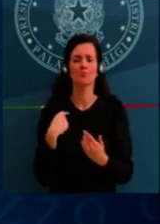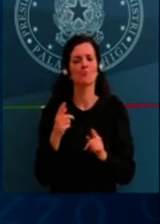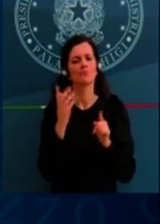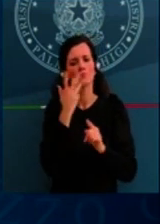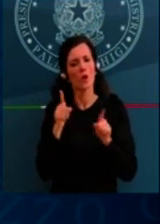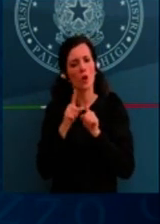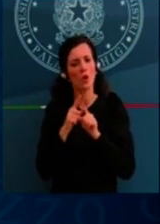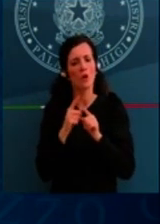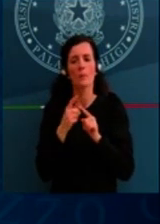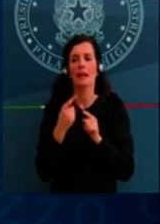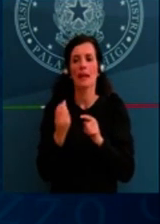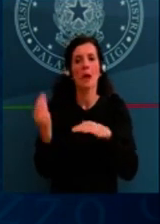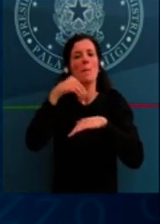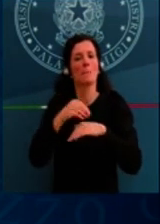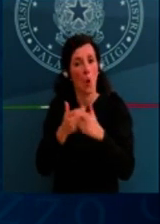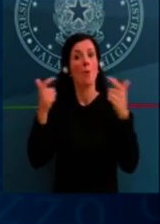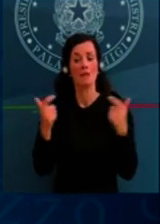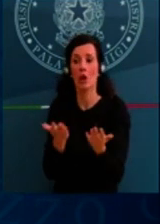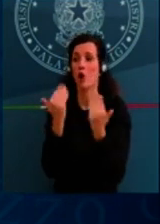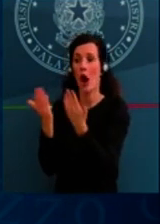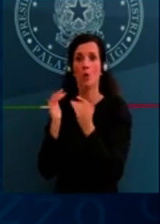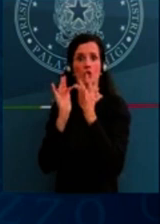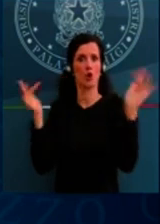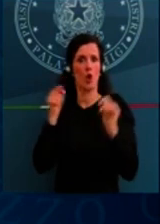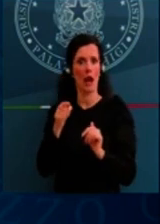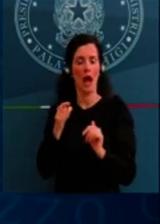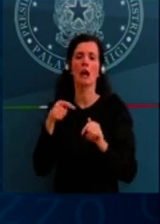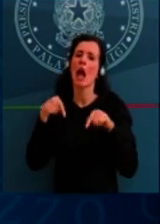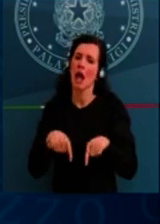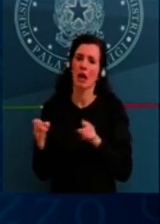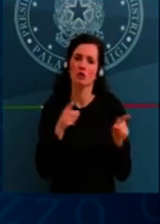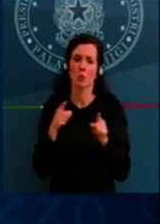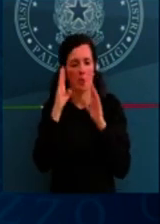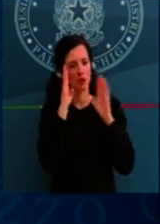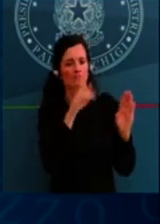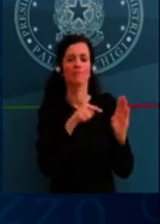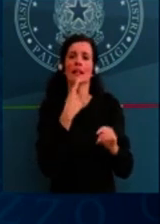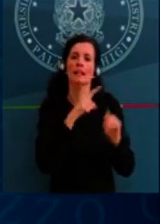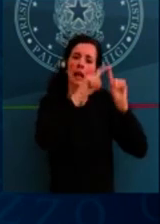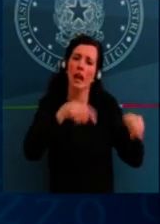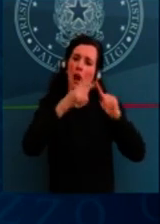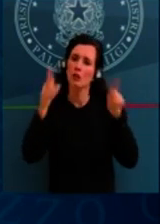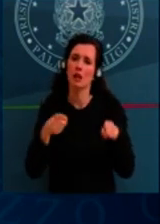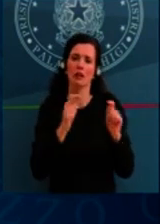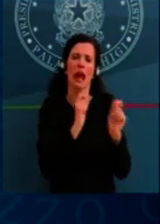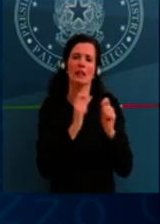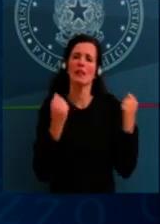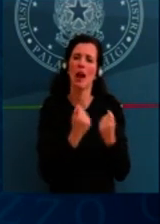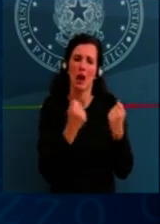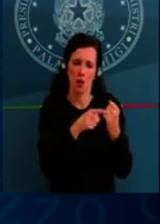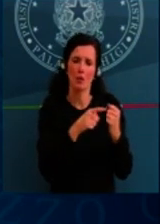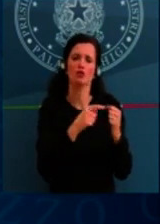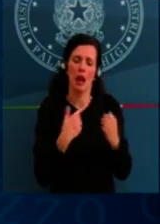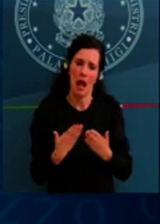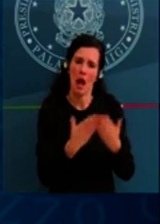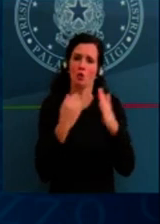prossimità ancora vi ricordo che per partecipare a questo programma dovete scaricare l'app